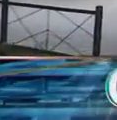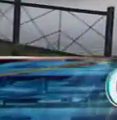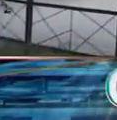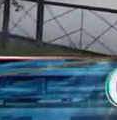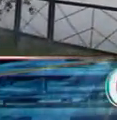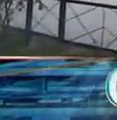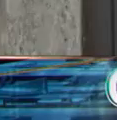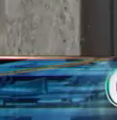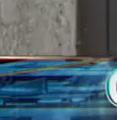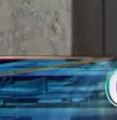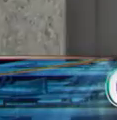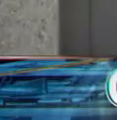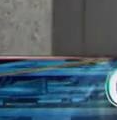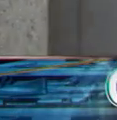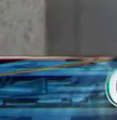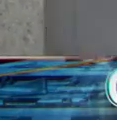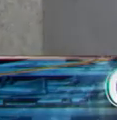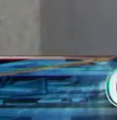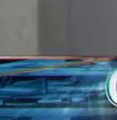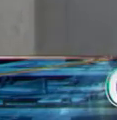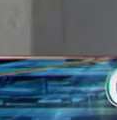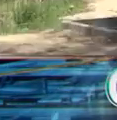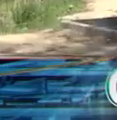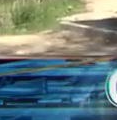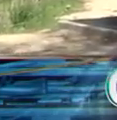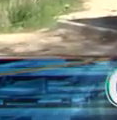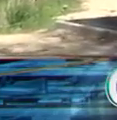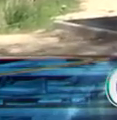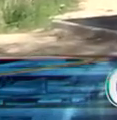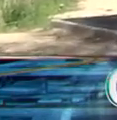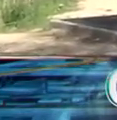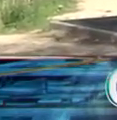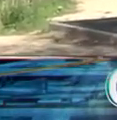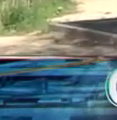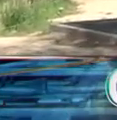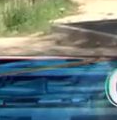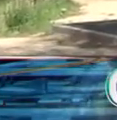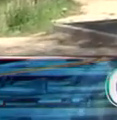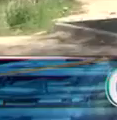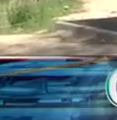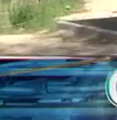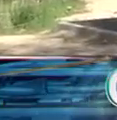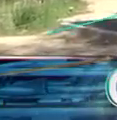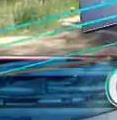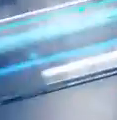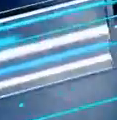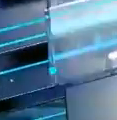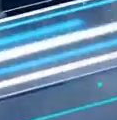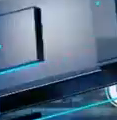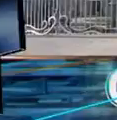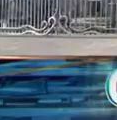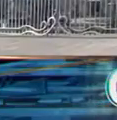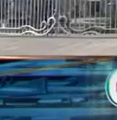Водные процедуры. По распоряжению акима области в населенных пунктах дезинфекционные работы проводят дважды в день.